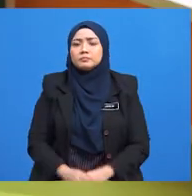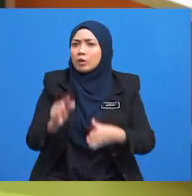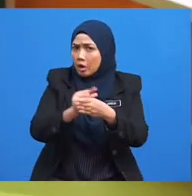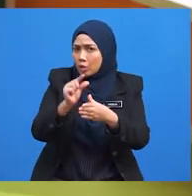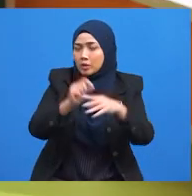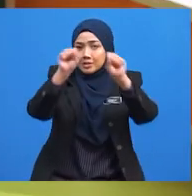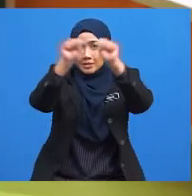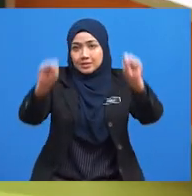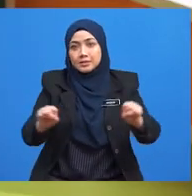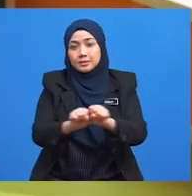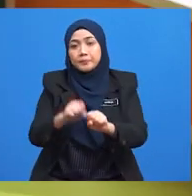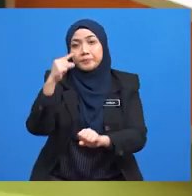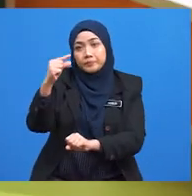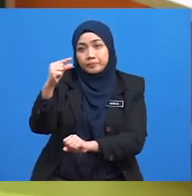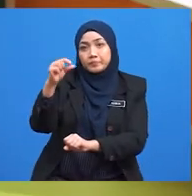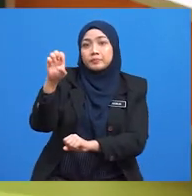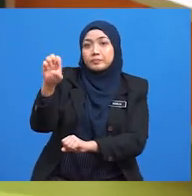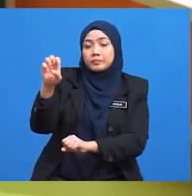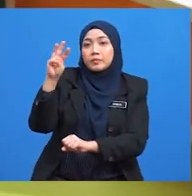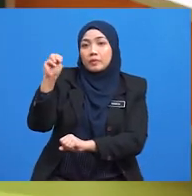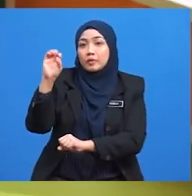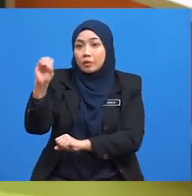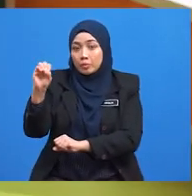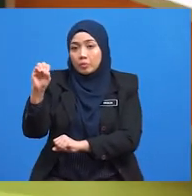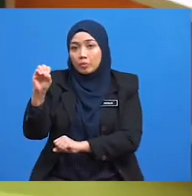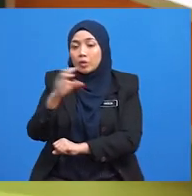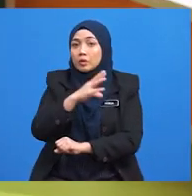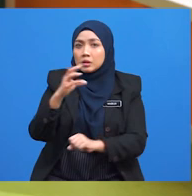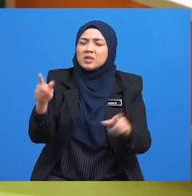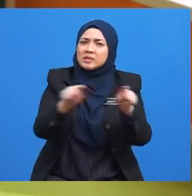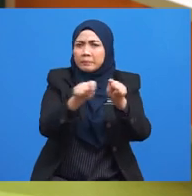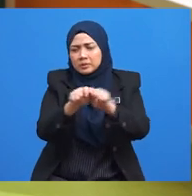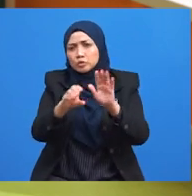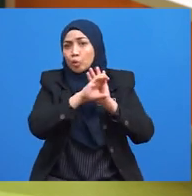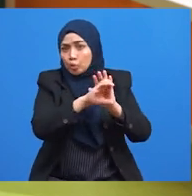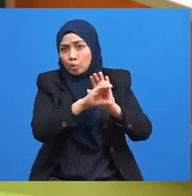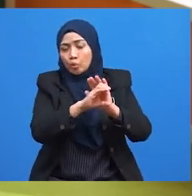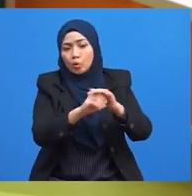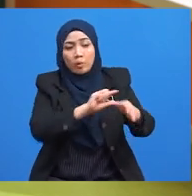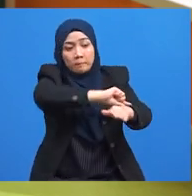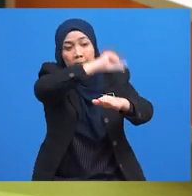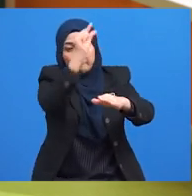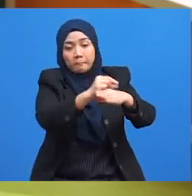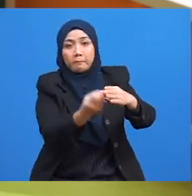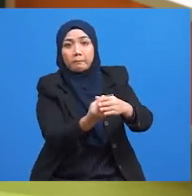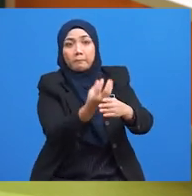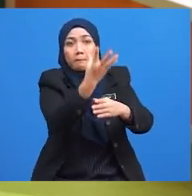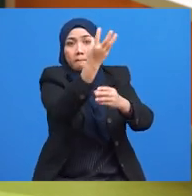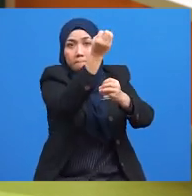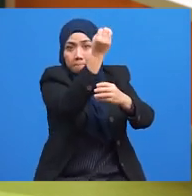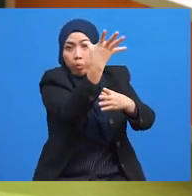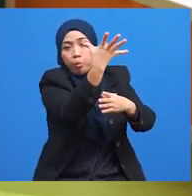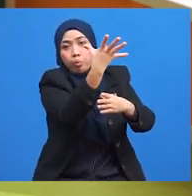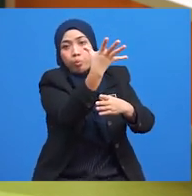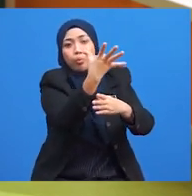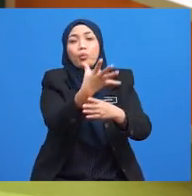Gangguan sistem geomorfologi seperti kejadian letusan gunung berapi akan menyebabkan pengeluaran asap,